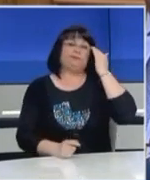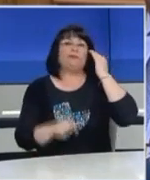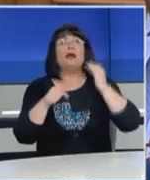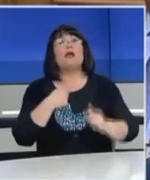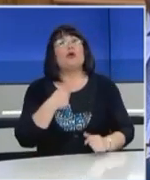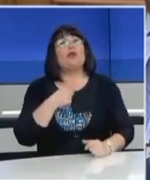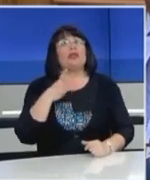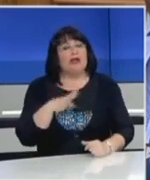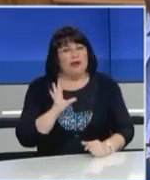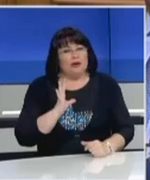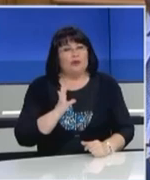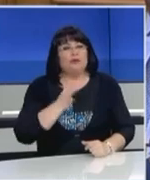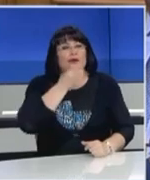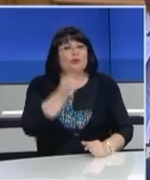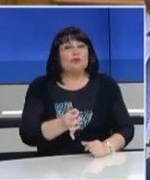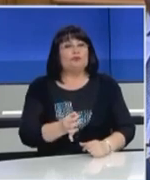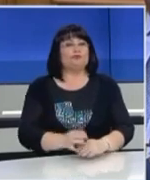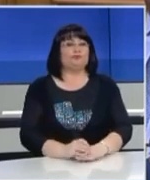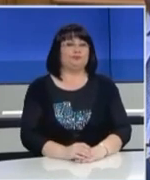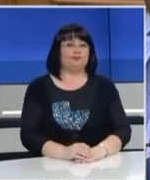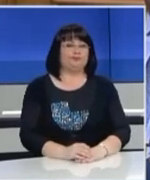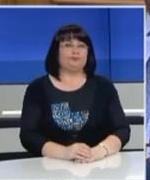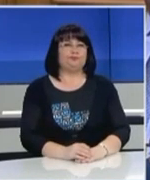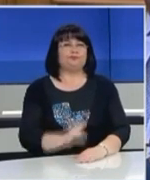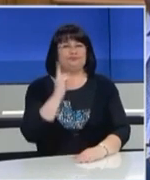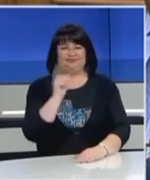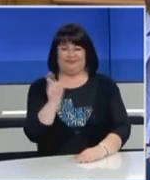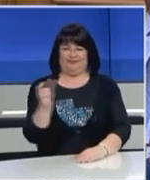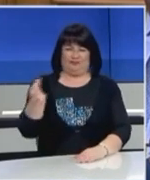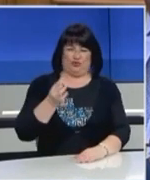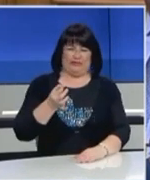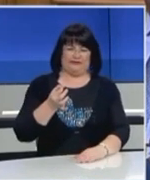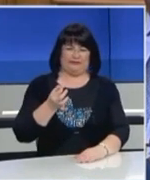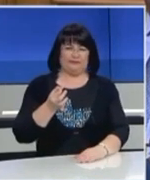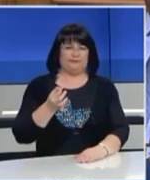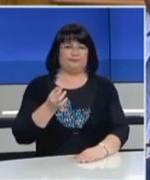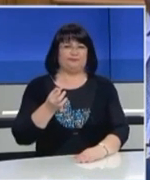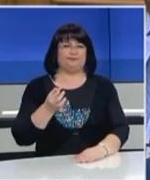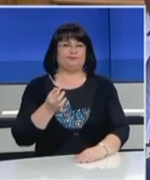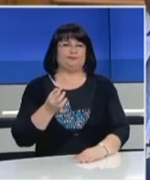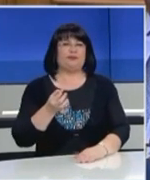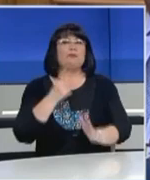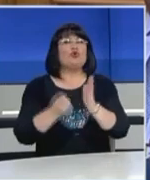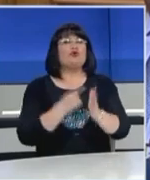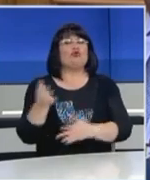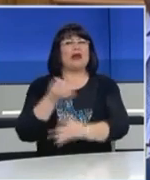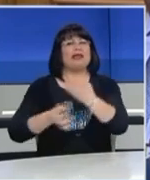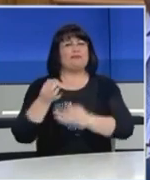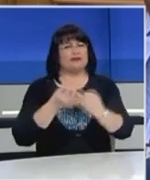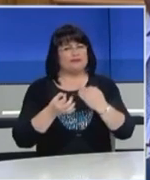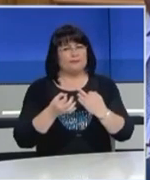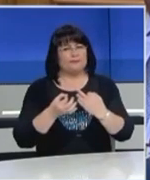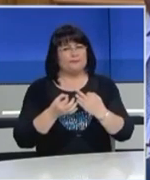Εγώ θέλω να σταθώ σε μία αποστροφή του λόγου σας στην πρωτολογία. Όταν